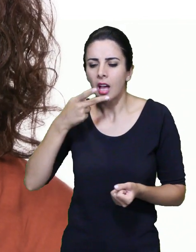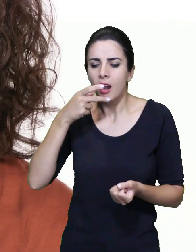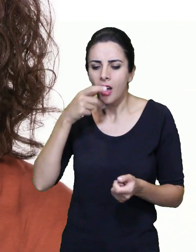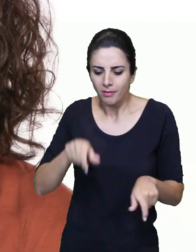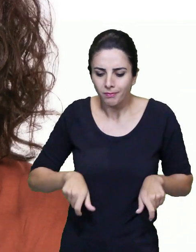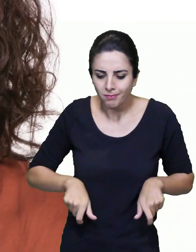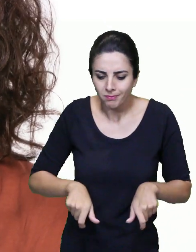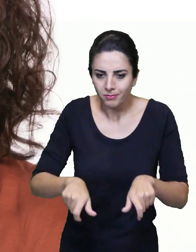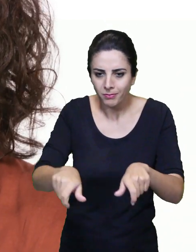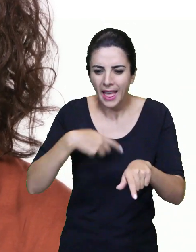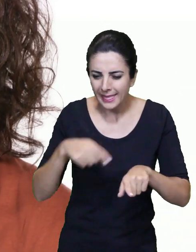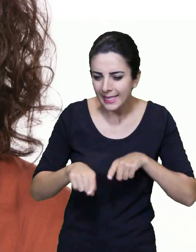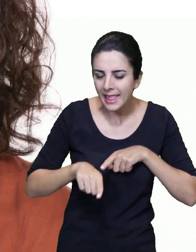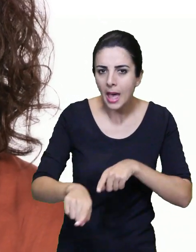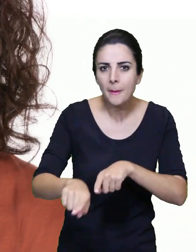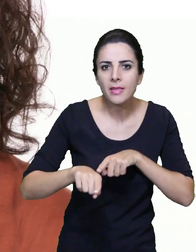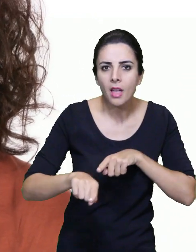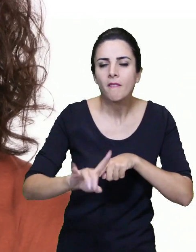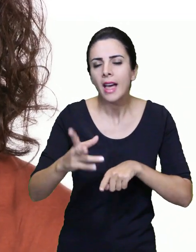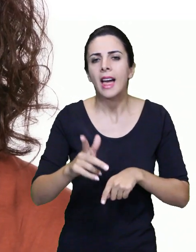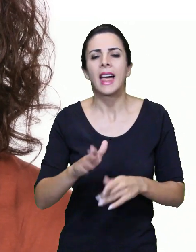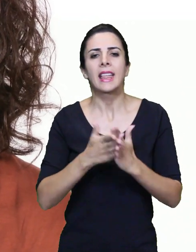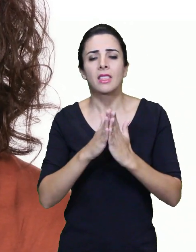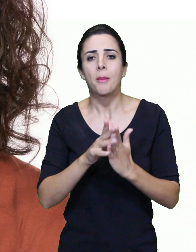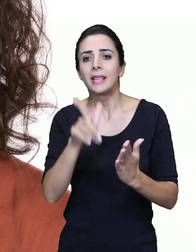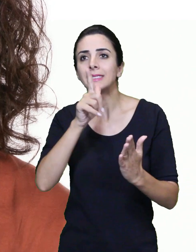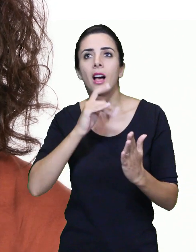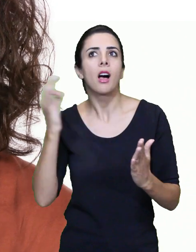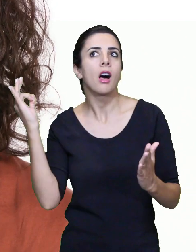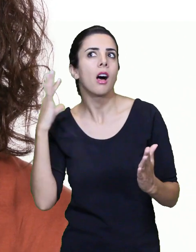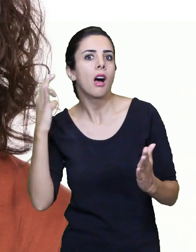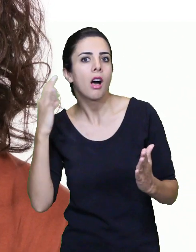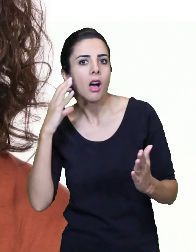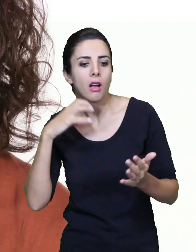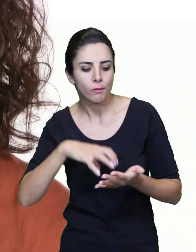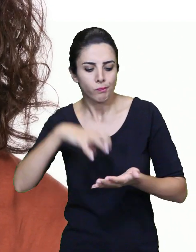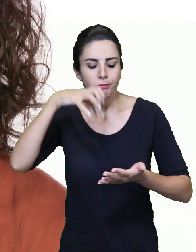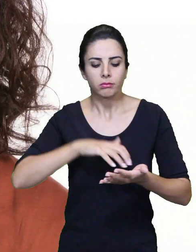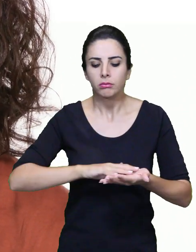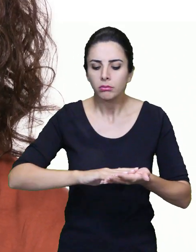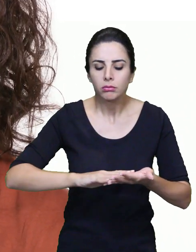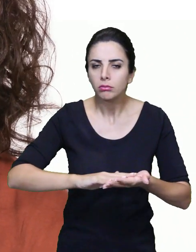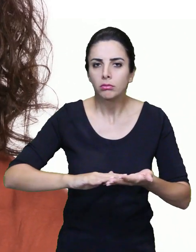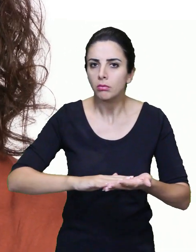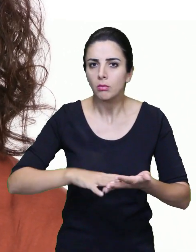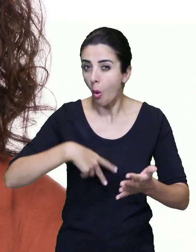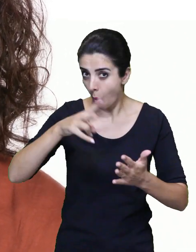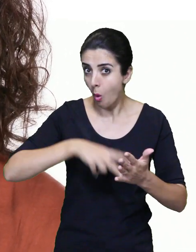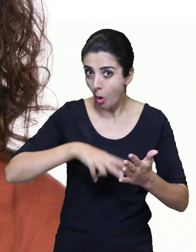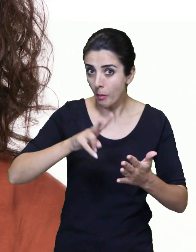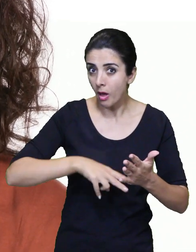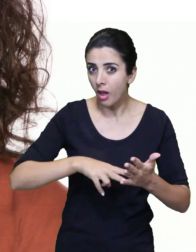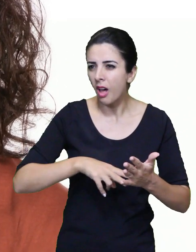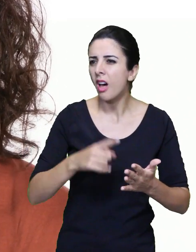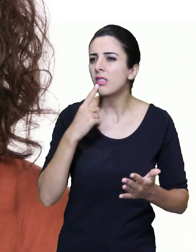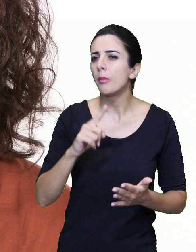da bir kitabı sesli okuyabilmesi, kabartma bir şekilde brey alfabeyle okuyabilmesi,